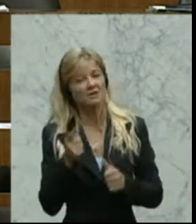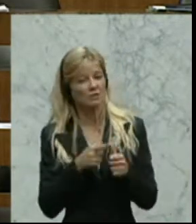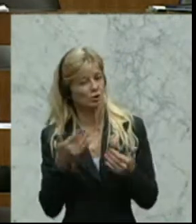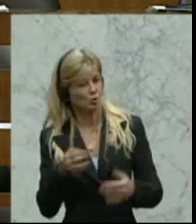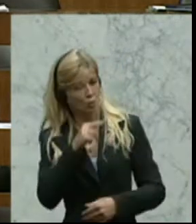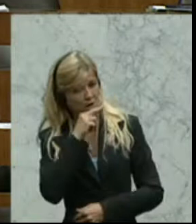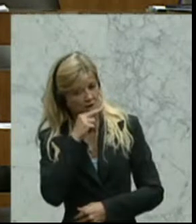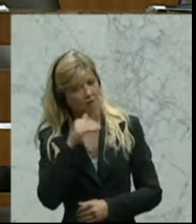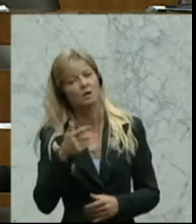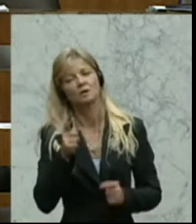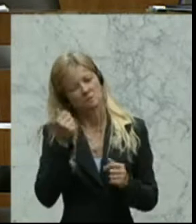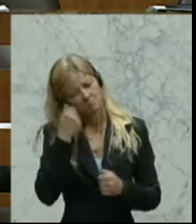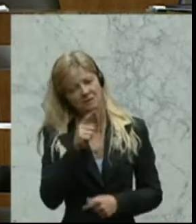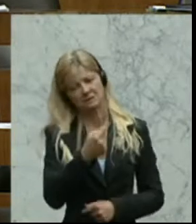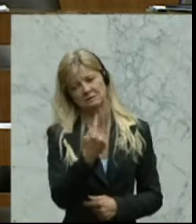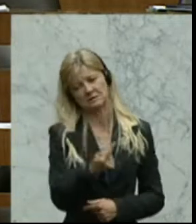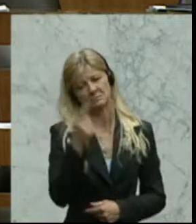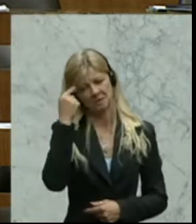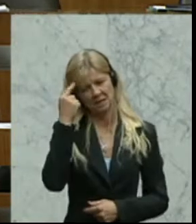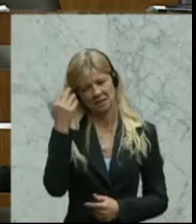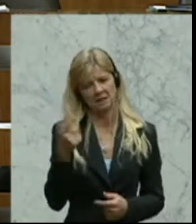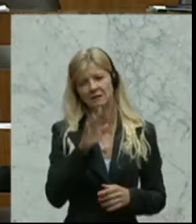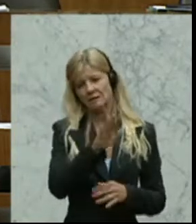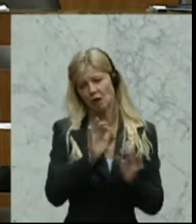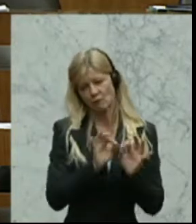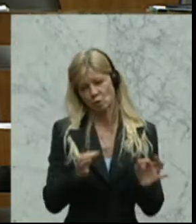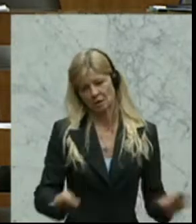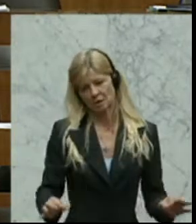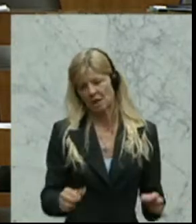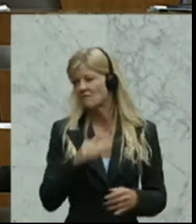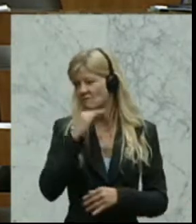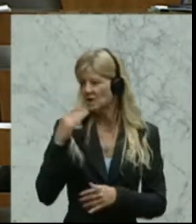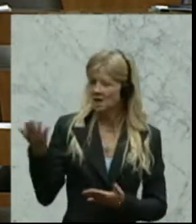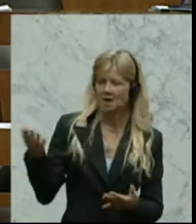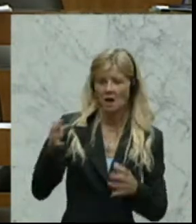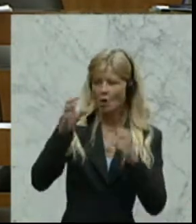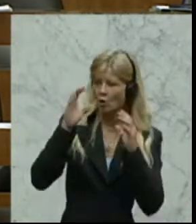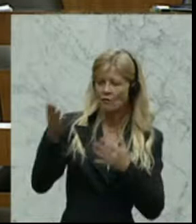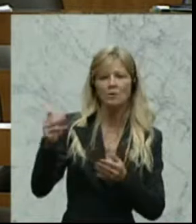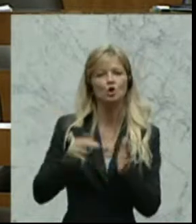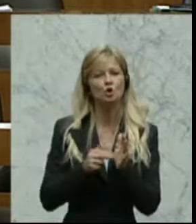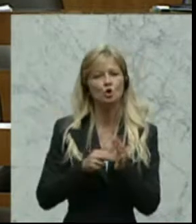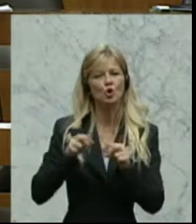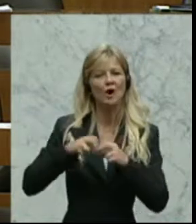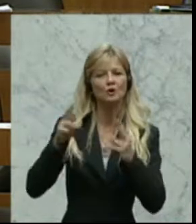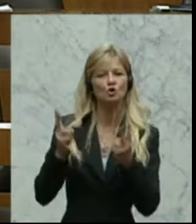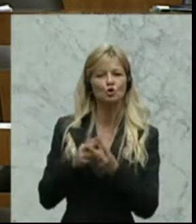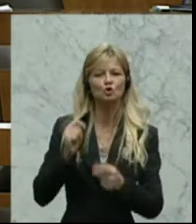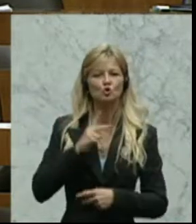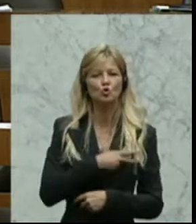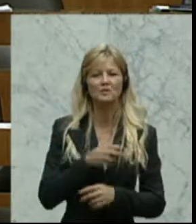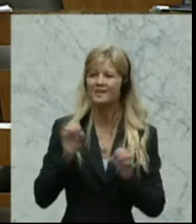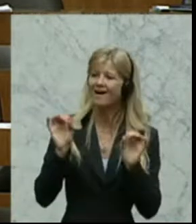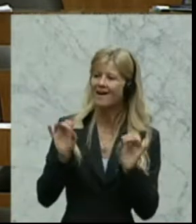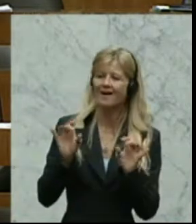ÖVP beispielsweise. Sie kommen ja, oder viele von Ihnen sind vielleicht noch der katholischen Soziallehre verpflichtet. Da war es ja ganz